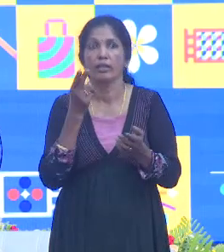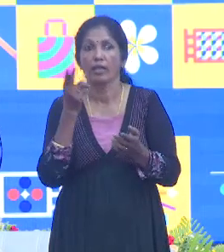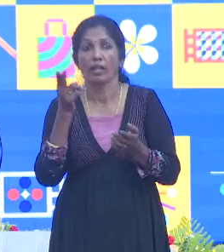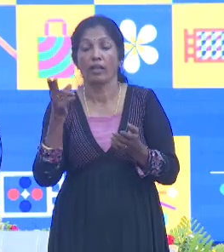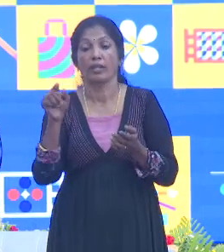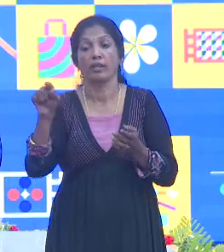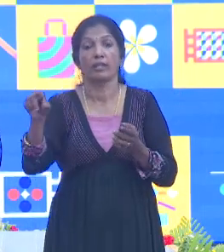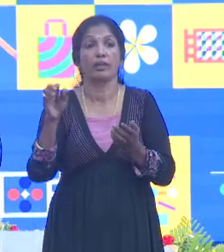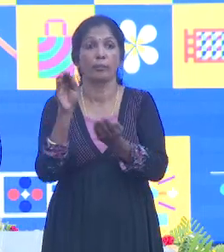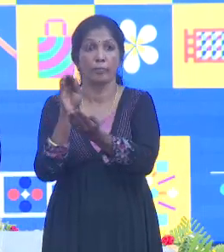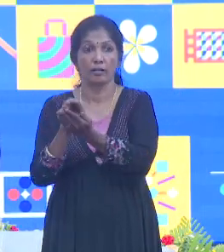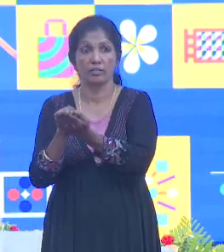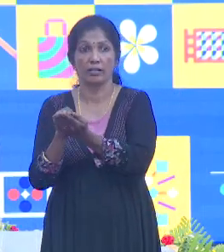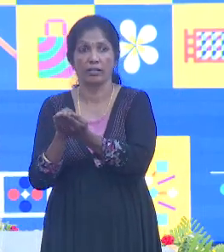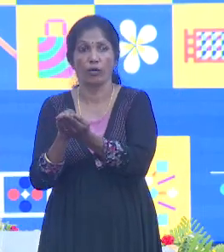കയ്യിൽ നിന്നാണ് വാങ്ങുന്നത്.